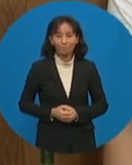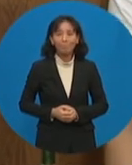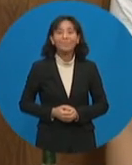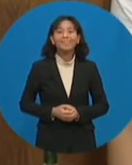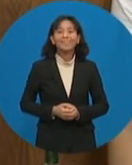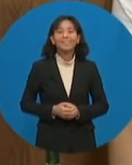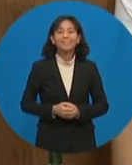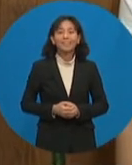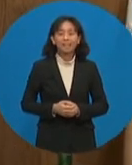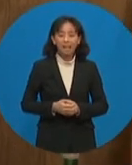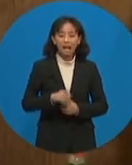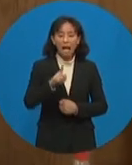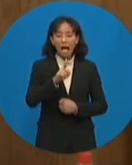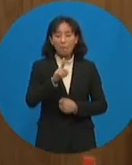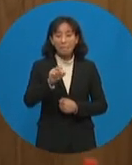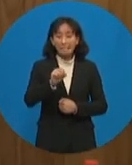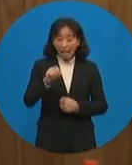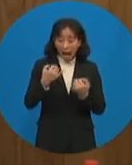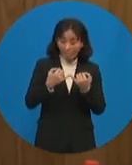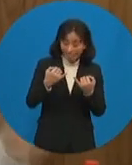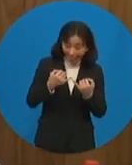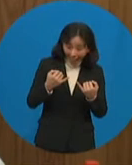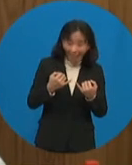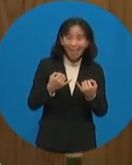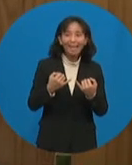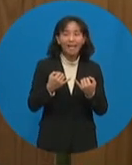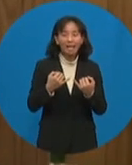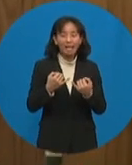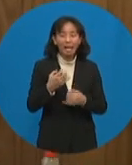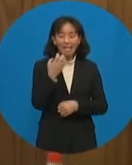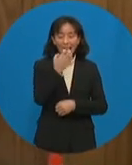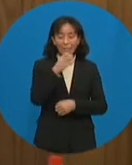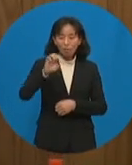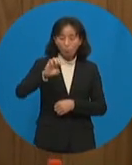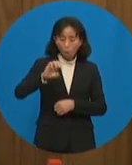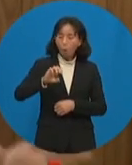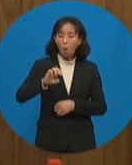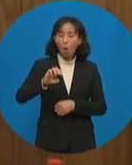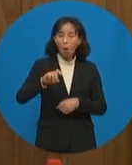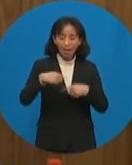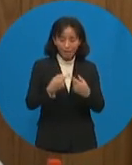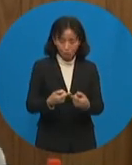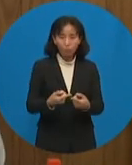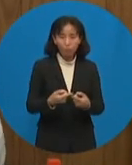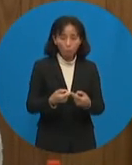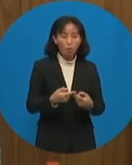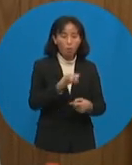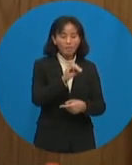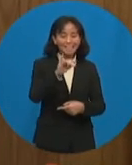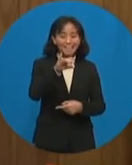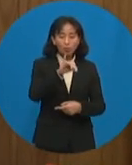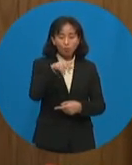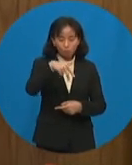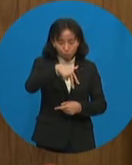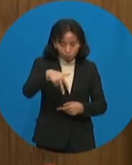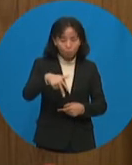本当にピザのような味わいなんですけど、このタバスコが入ったことで、はい、こうチーズのまろやかさっていうの